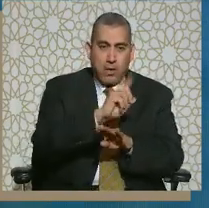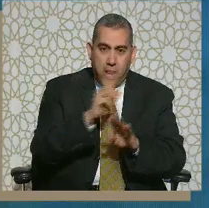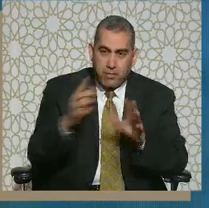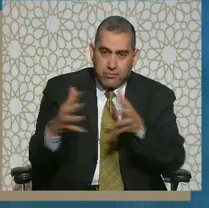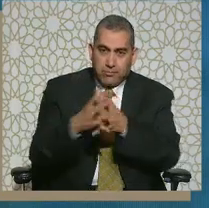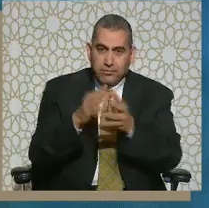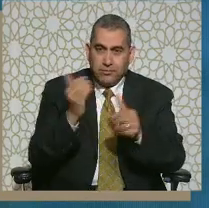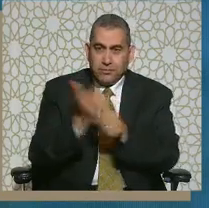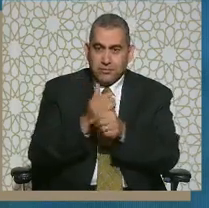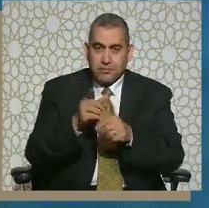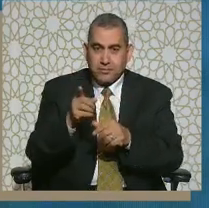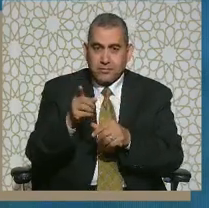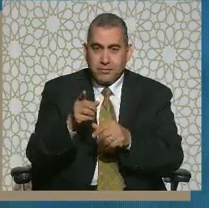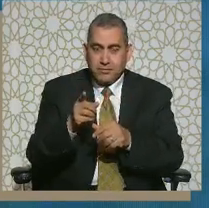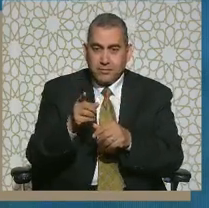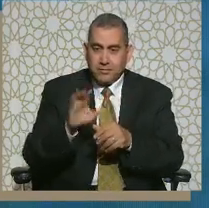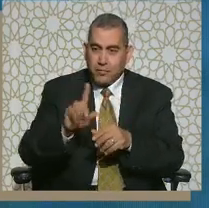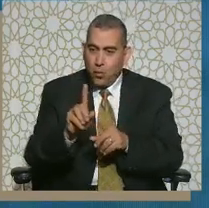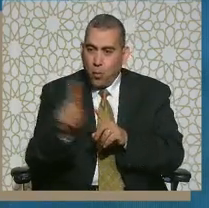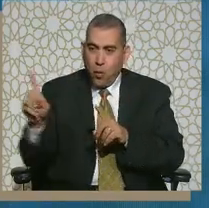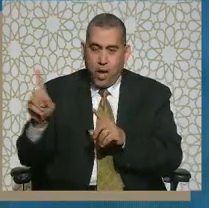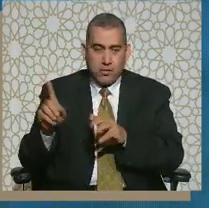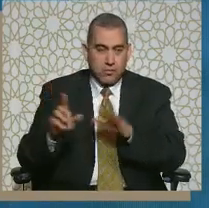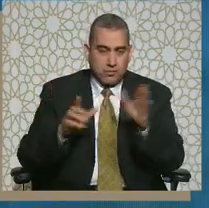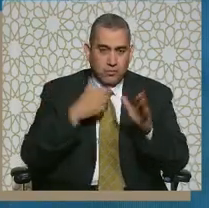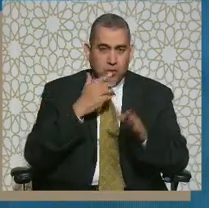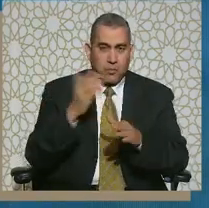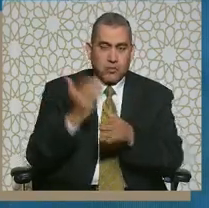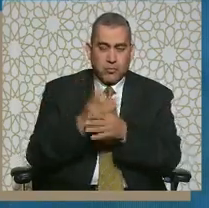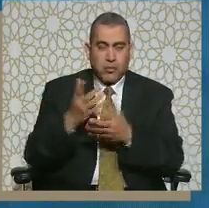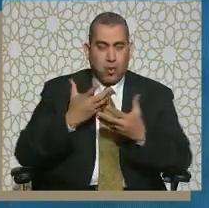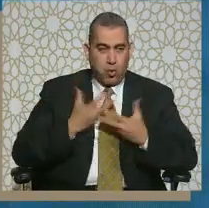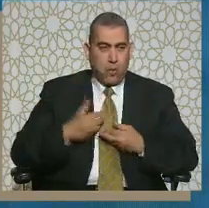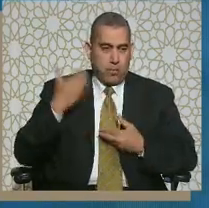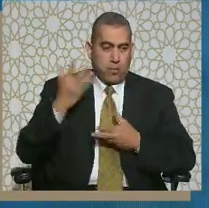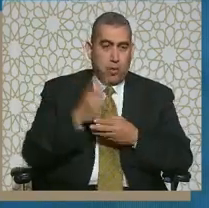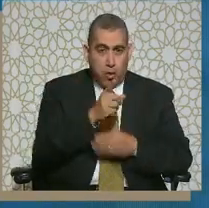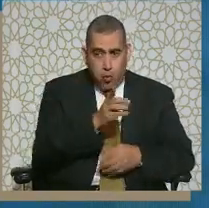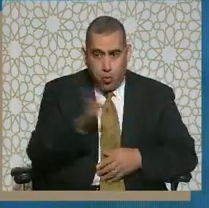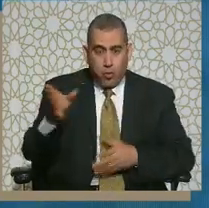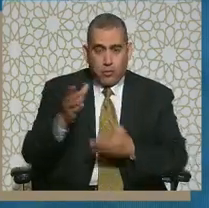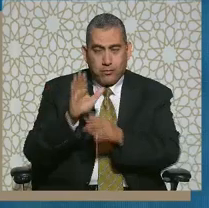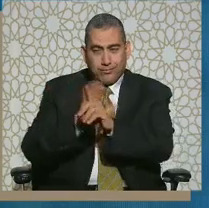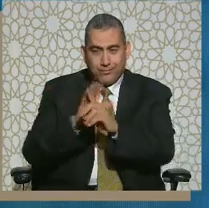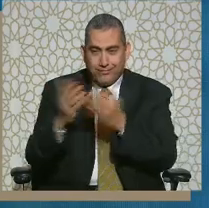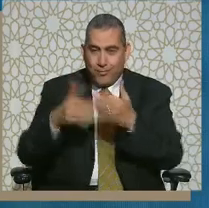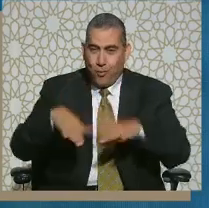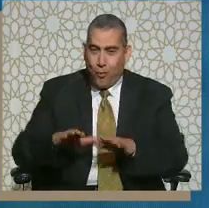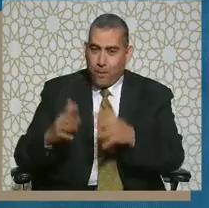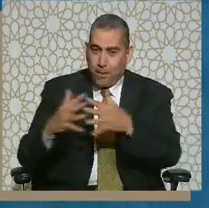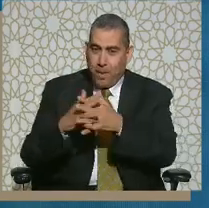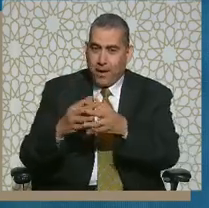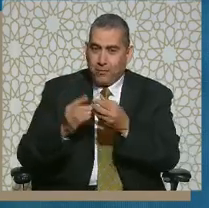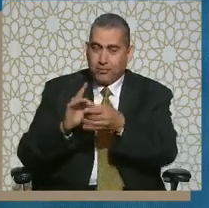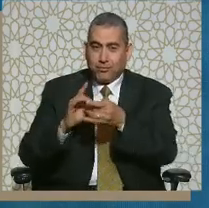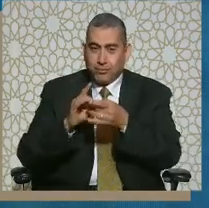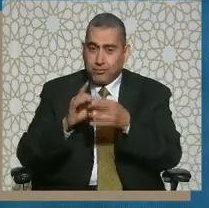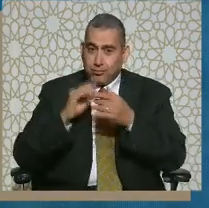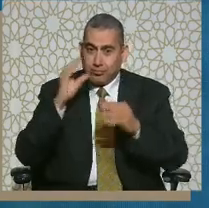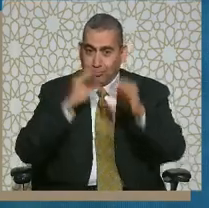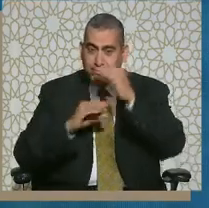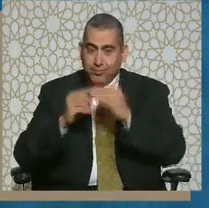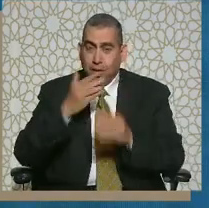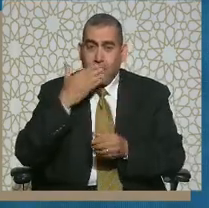تسيبو زوجاتكم منطوي على نفسهم وتقولوا هم هيروق روحوا انسوه اقعدوا معاهم اتكلموا